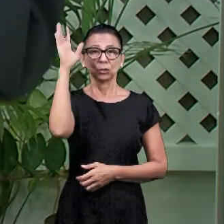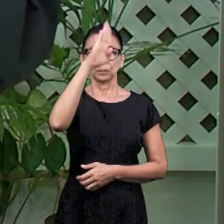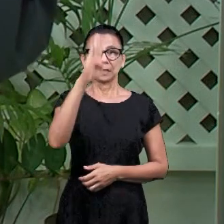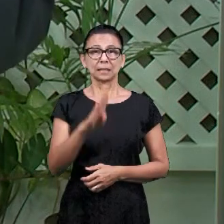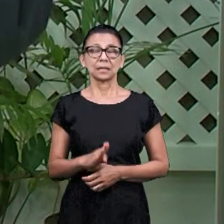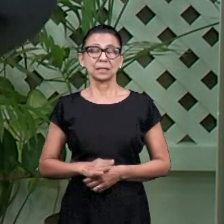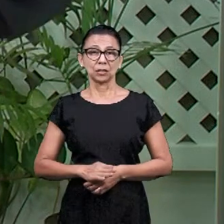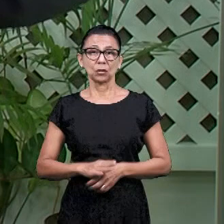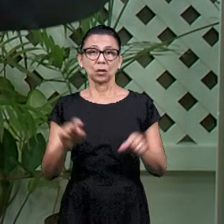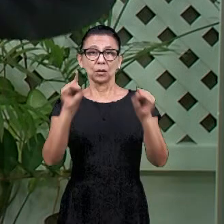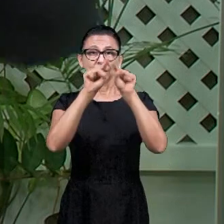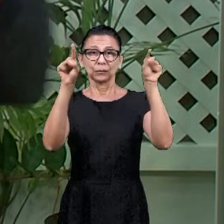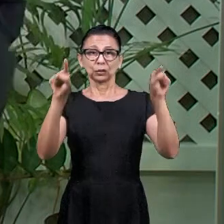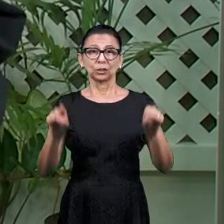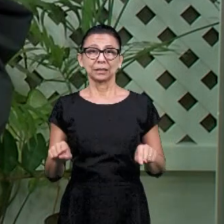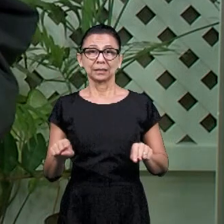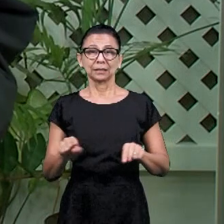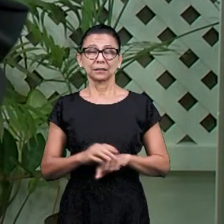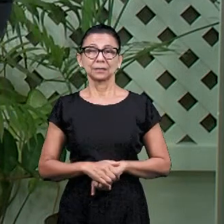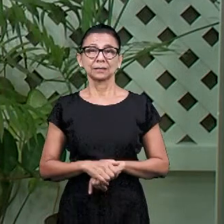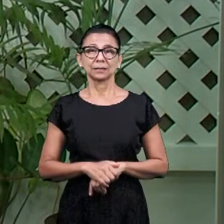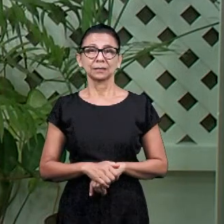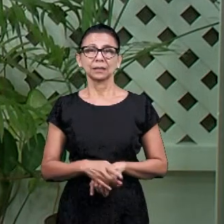avons 2 fuseaux horaires ici au Brésil.